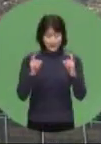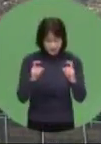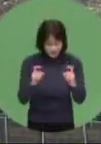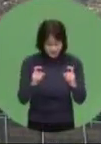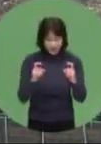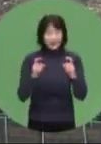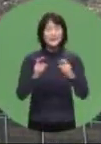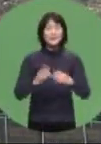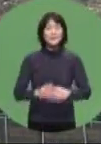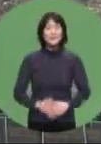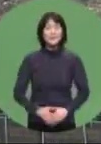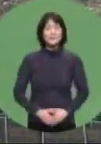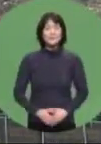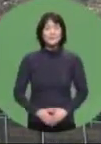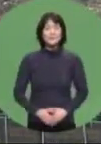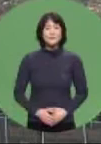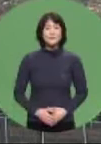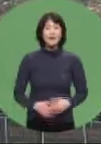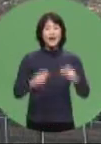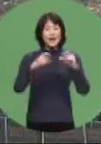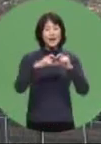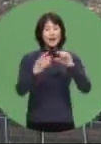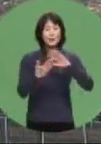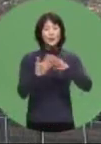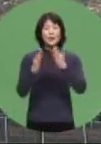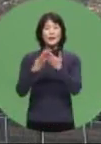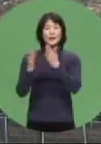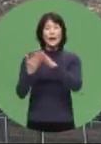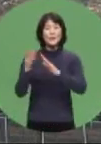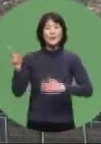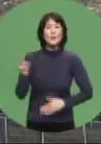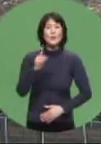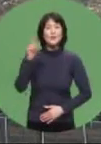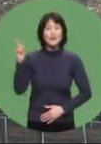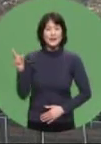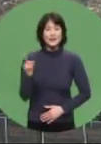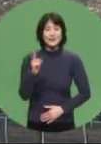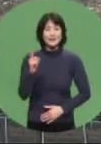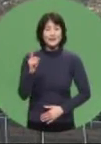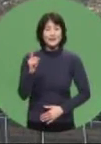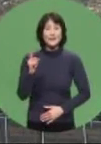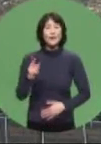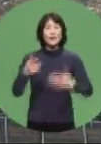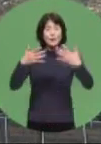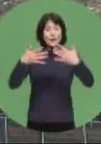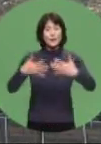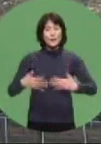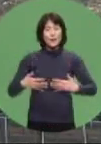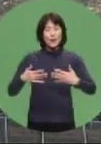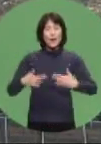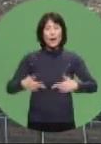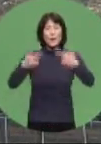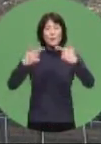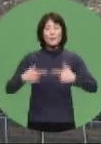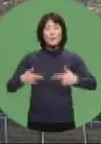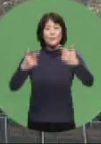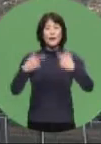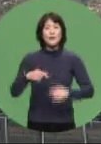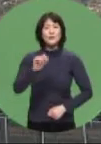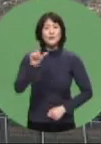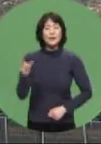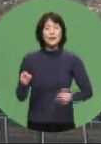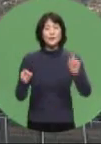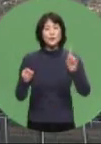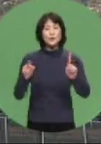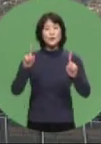こんにちは。ラブリータウン生駒の時間です。この番組は毎月1